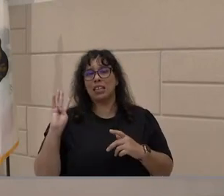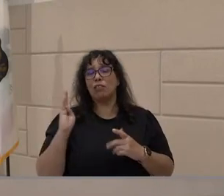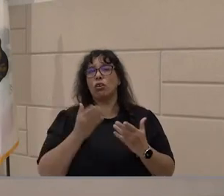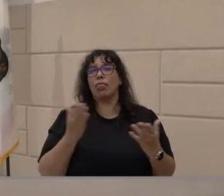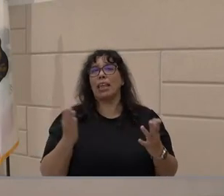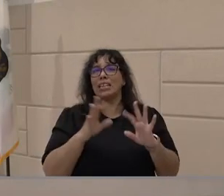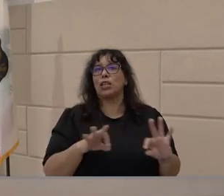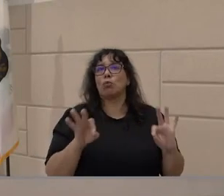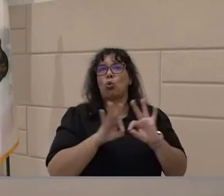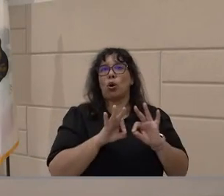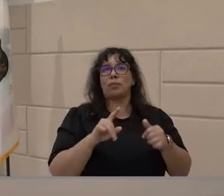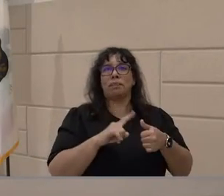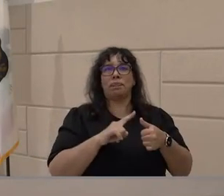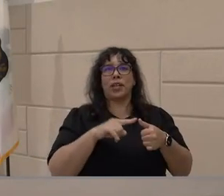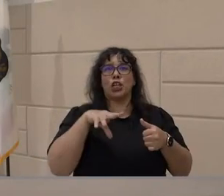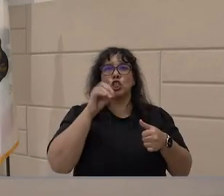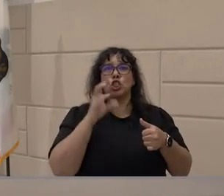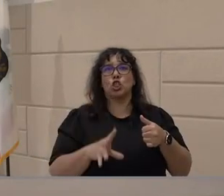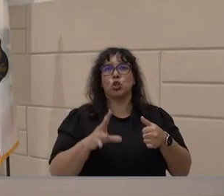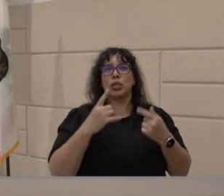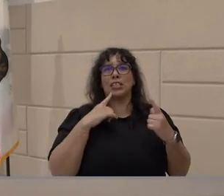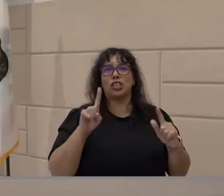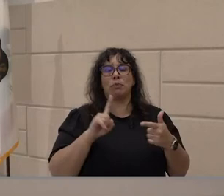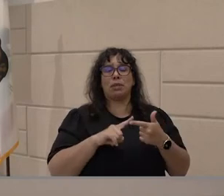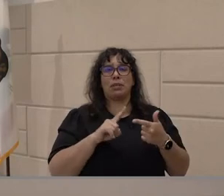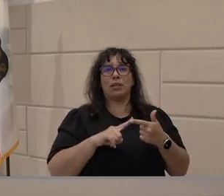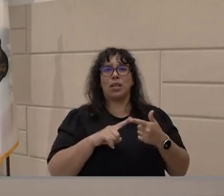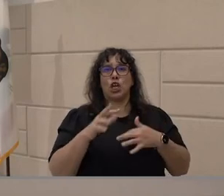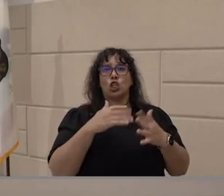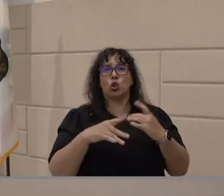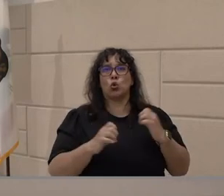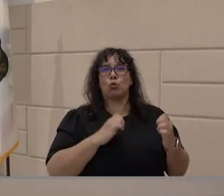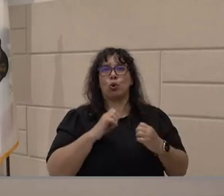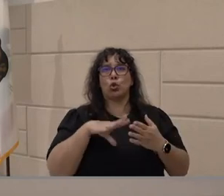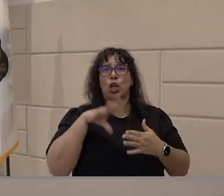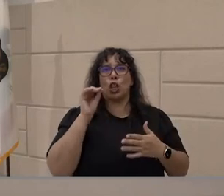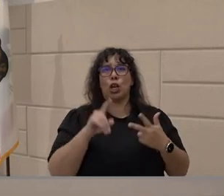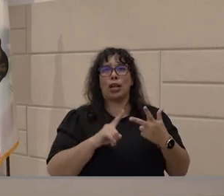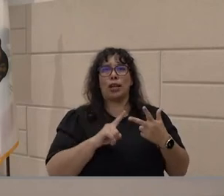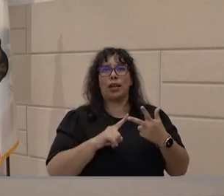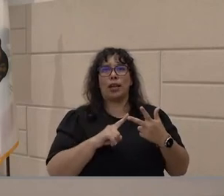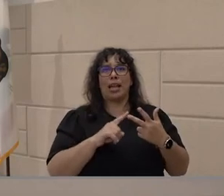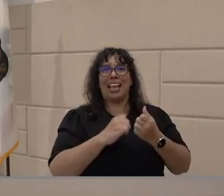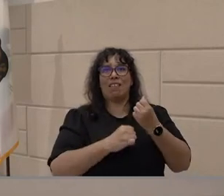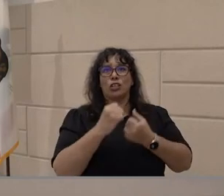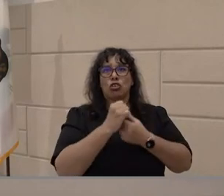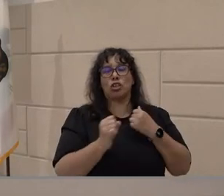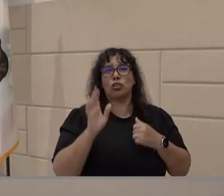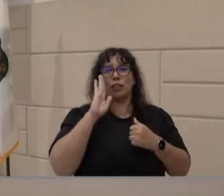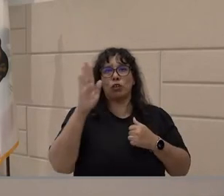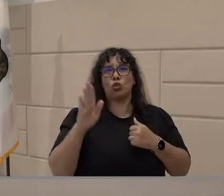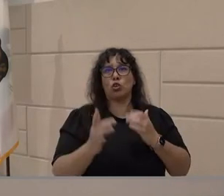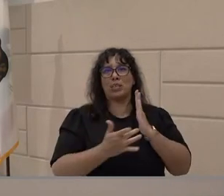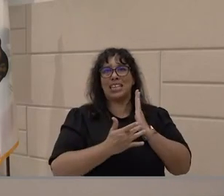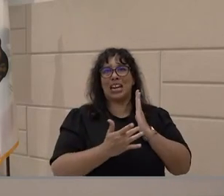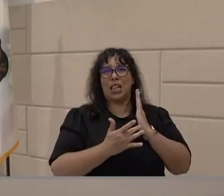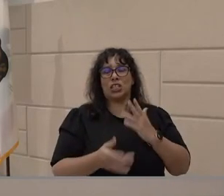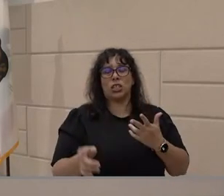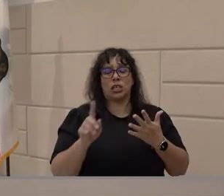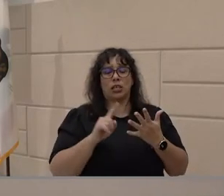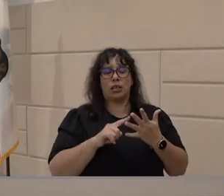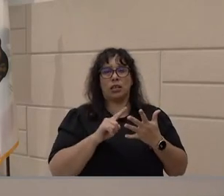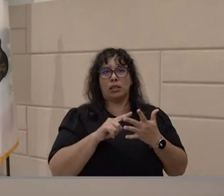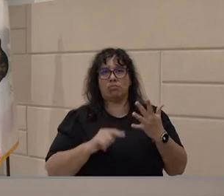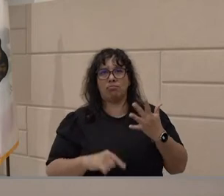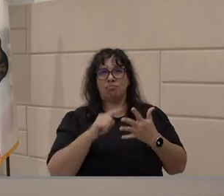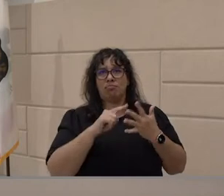ามจำนวนเซมเซนเตะตรงตะลือลัตตพอเรียนโซระบอสให้นั่งเกี่ยวกับปัญ